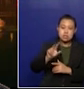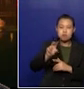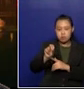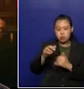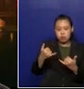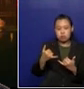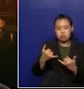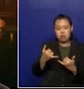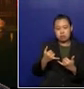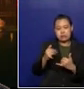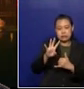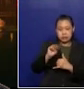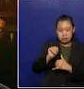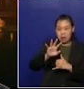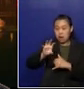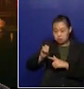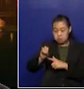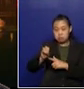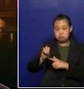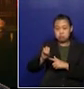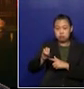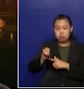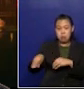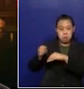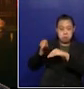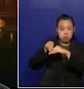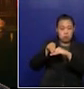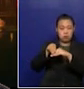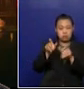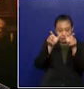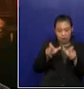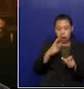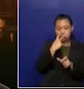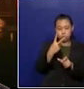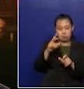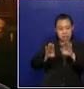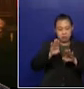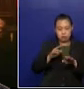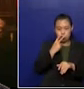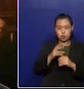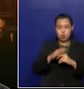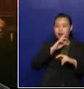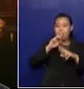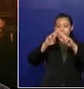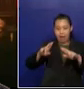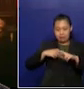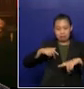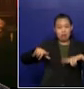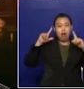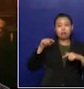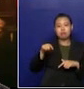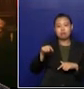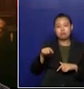ถึง50แต่ในความเป็นจริงแหละครับอันนี้ผมไม่ได้พูดเกินเลยนะถ้าผมเอ่ยชื่อร้านเนี่ยรับรองดังระเบิดเปิด